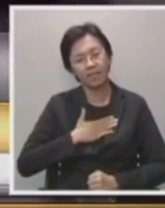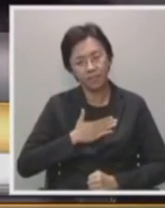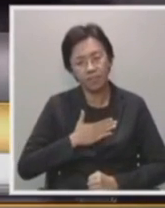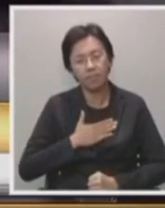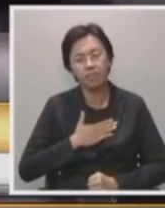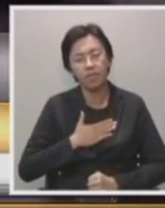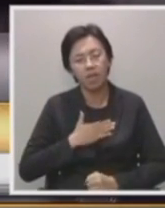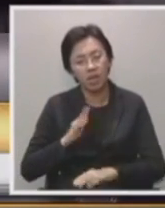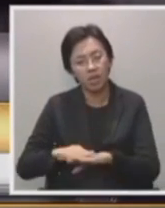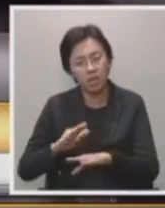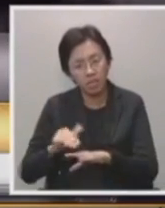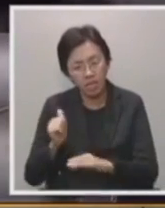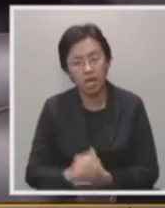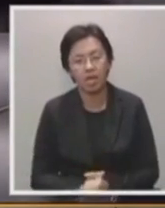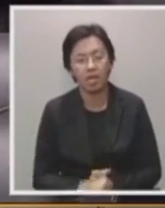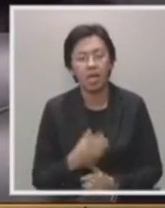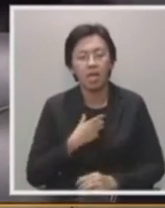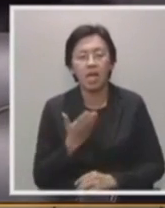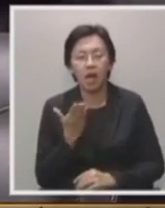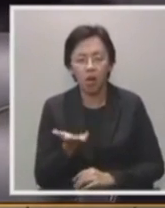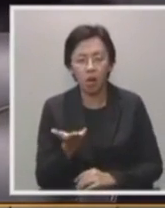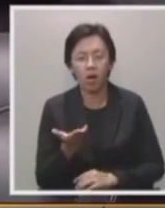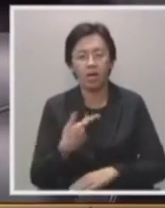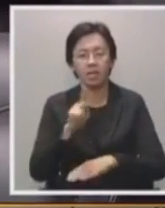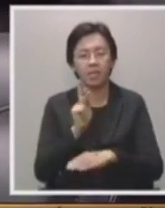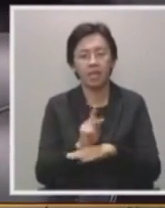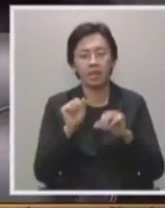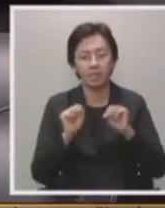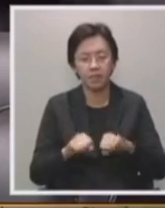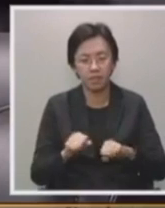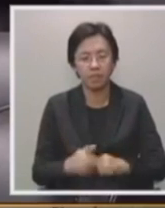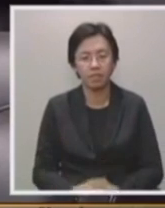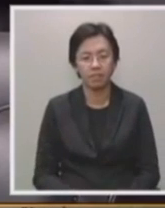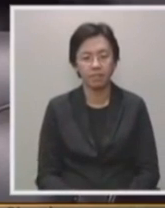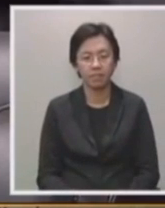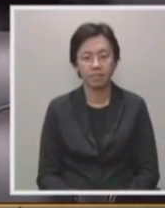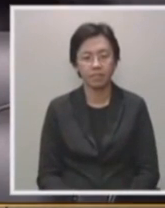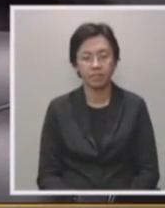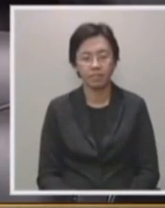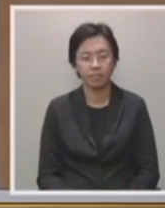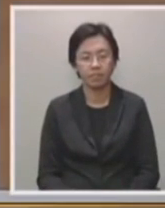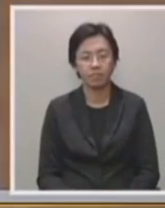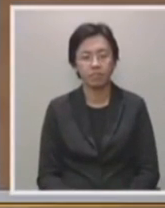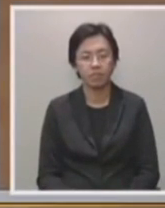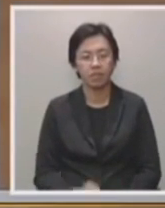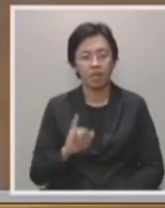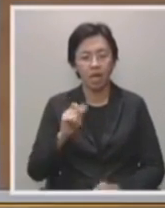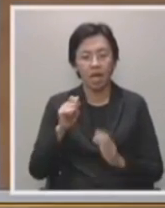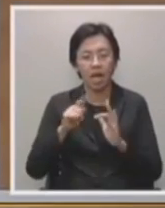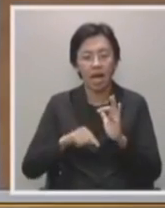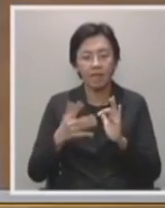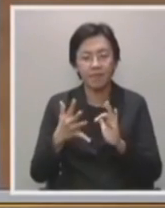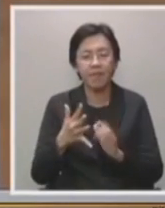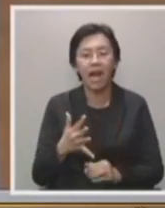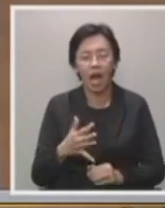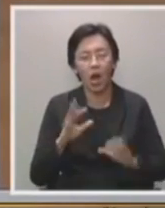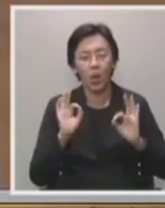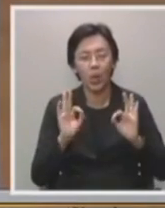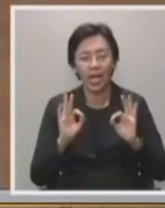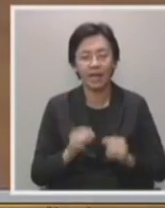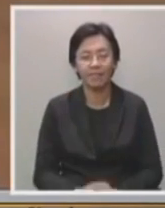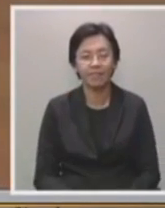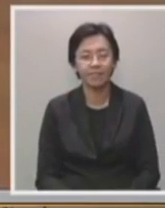ารถควบคุมได้นะคะจึงขอให้ท่านประธานช่วยวินิจฉัยด้วยค่ะ เขาไม่เรียกอ้ายก็ใช้ได้ครับ